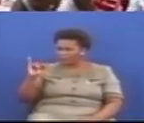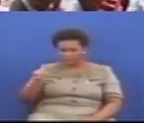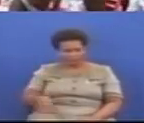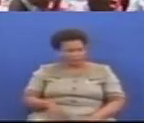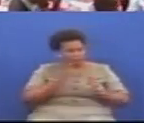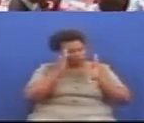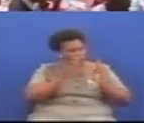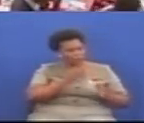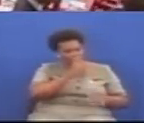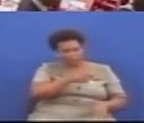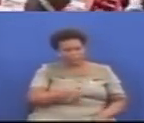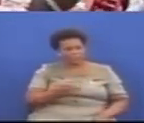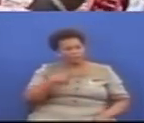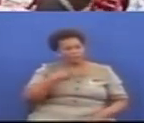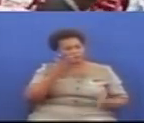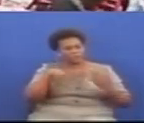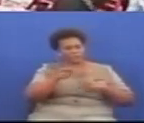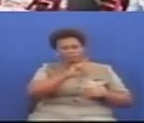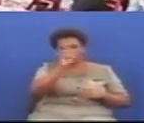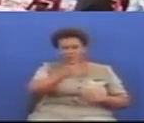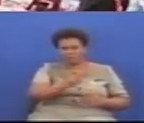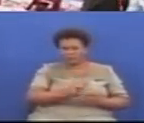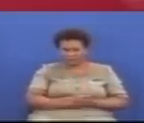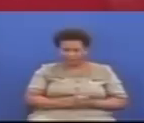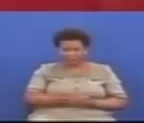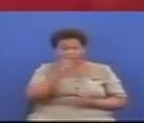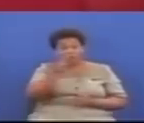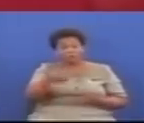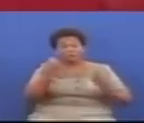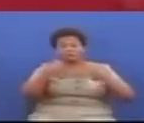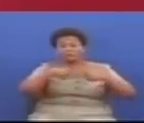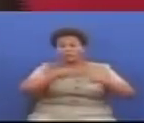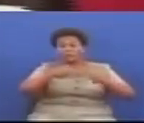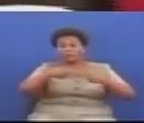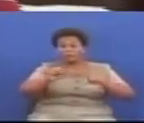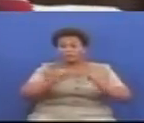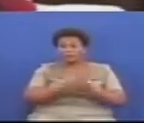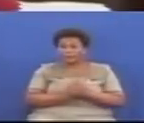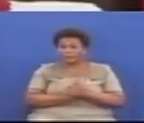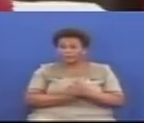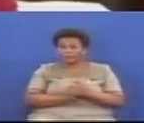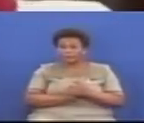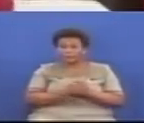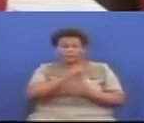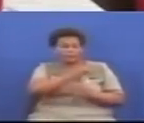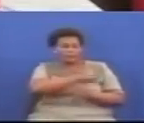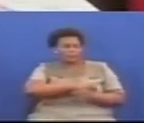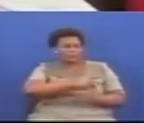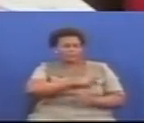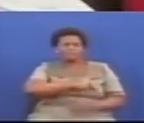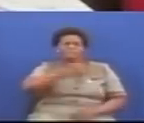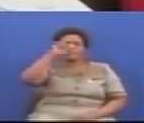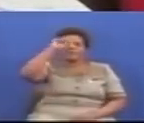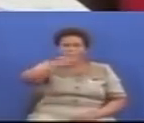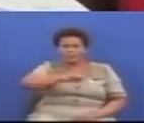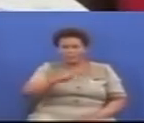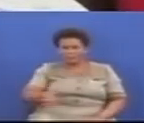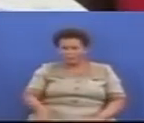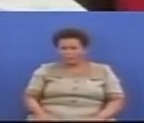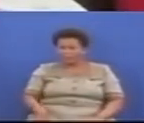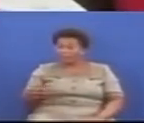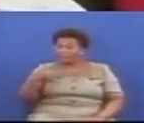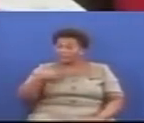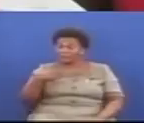mheshimiwa naibu waziri, hao watu wa mabodaboda wana tabia moja mbaya sana, na mimi